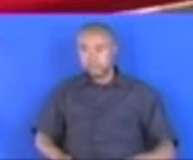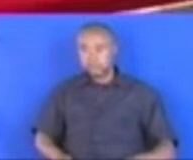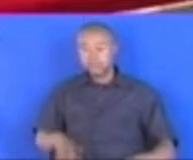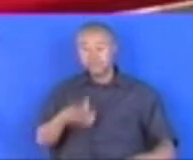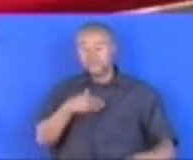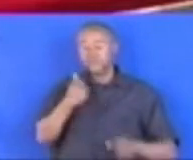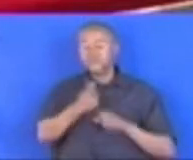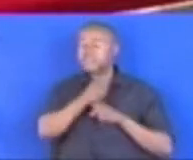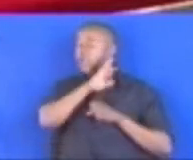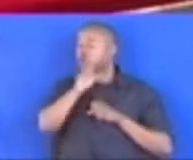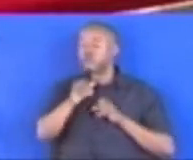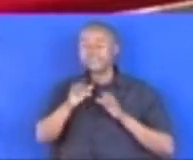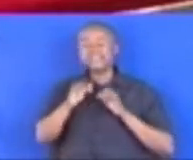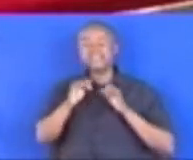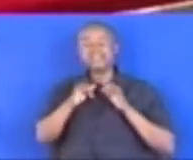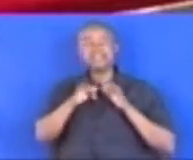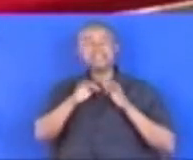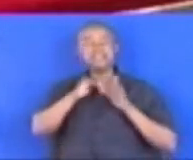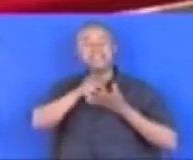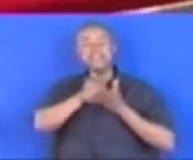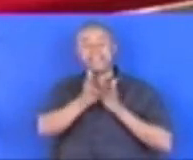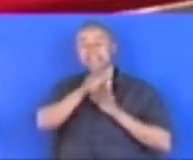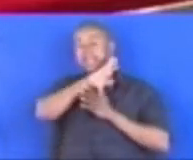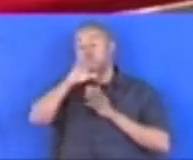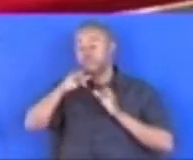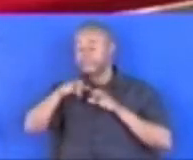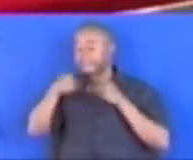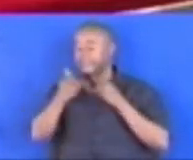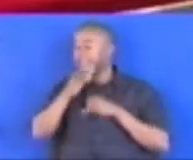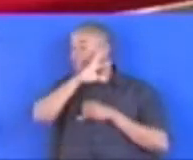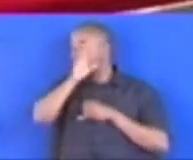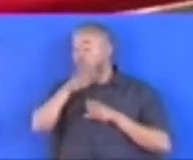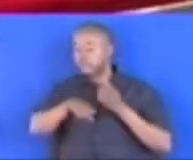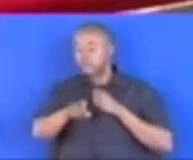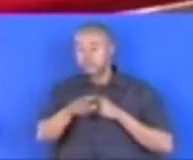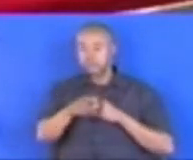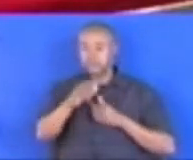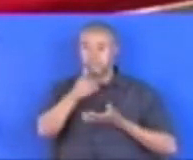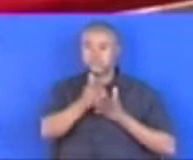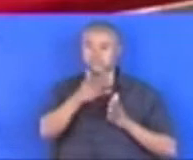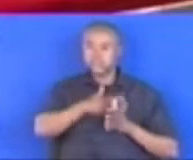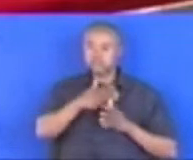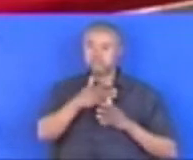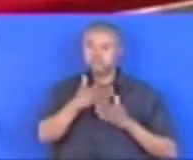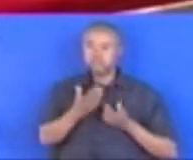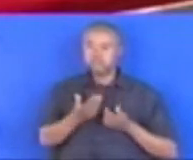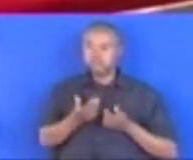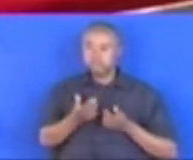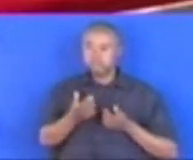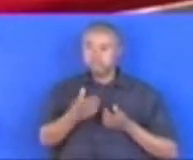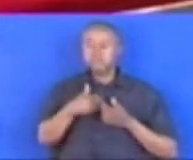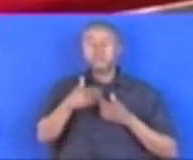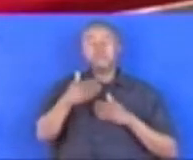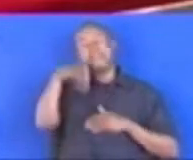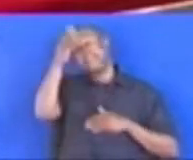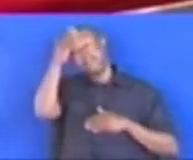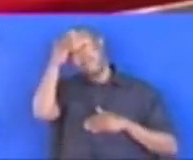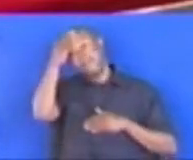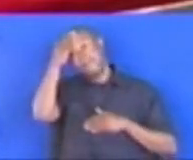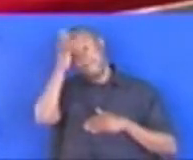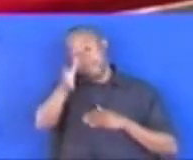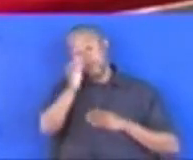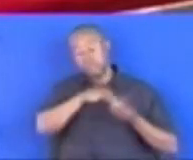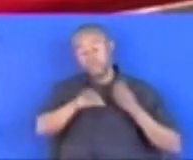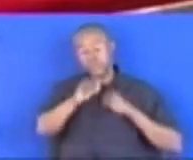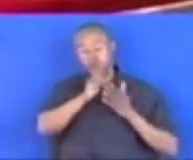wa idara zote na taasisi zote katika sekta yetu na watumishi wote. Naomba nitangue mchango pia wa